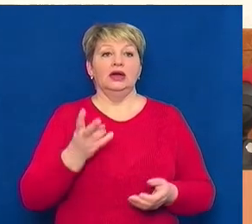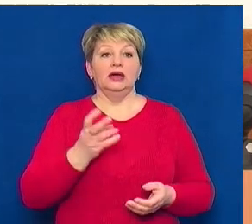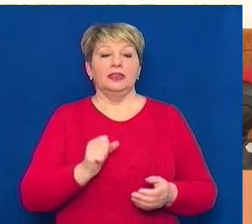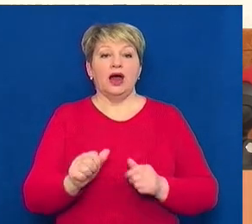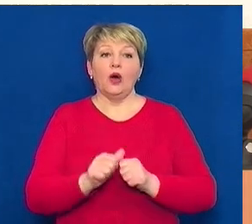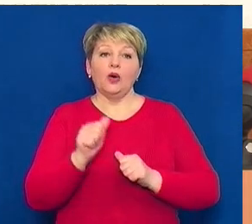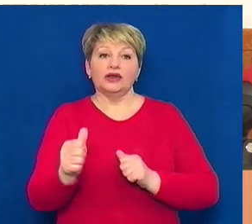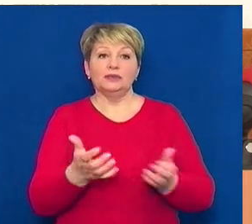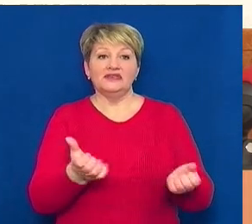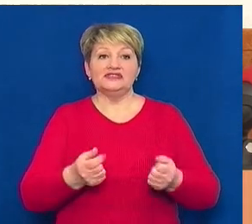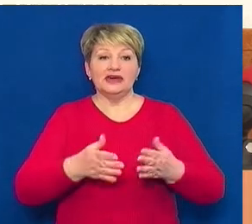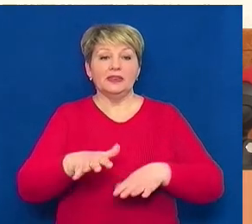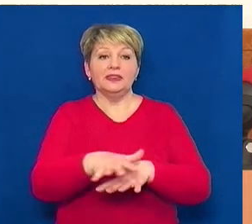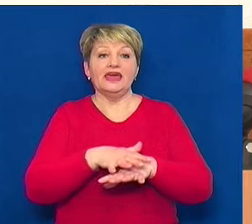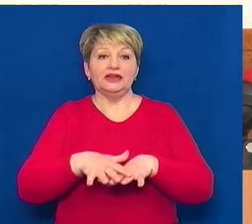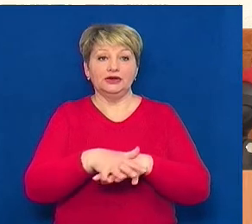території за